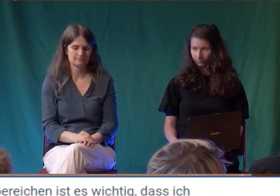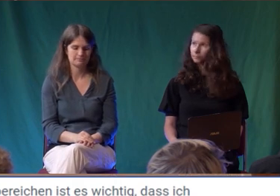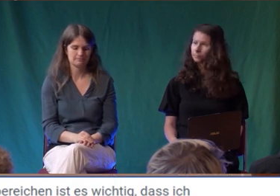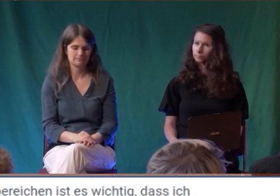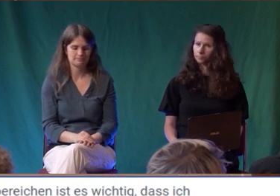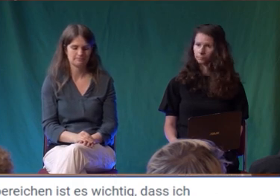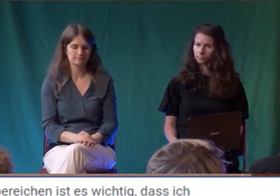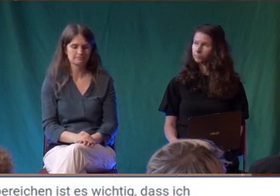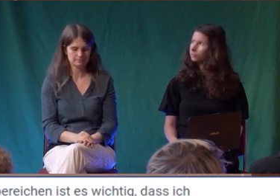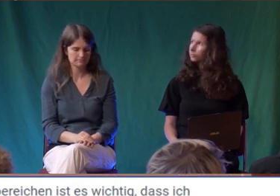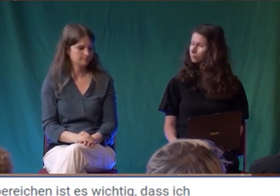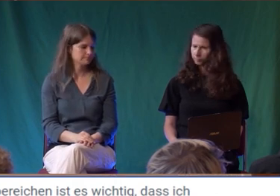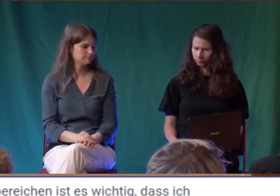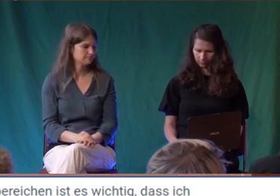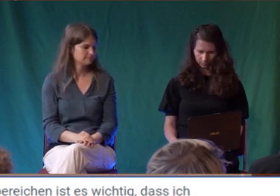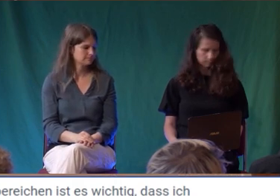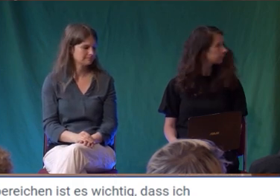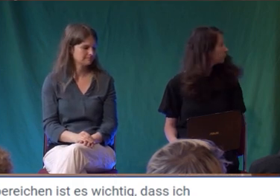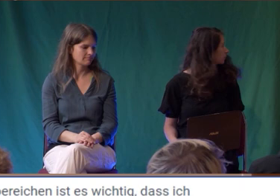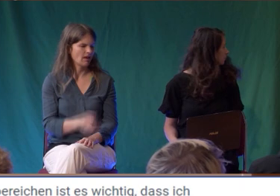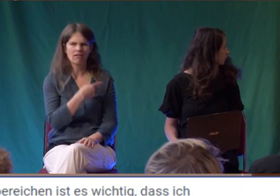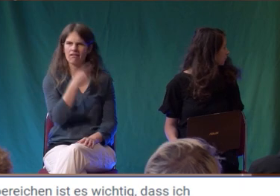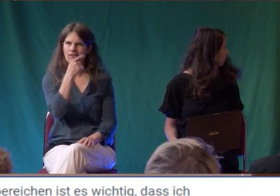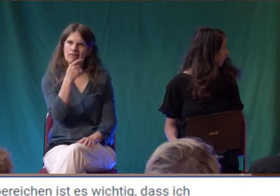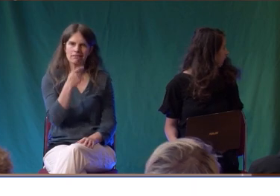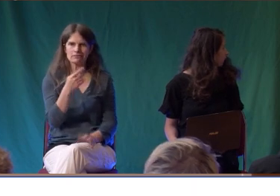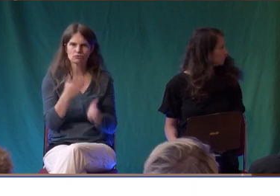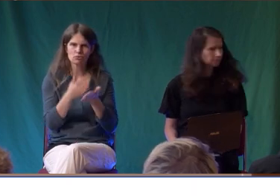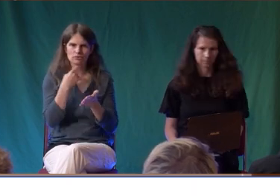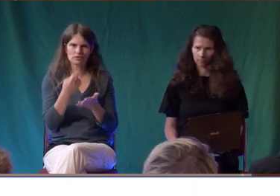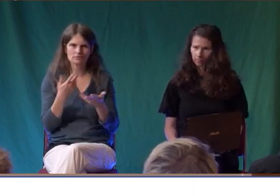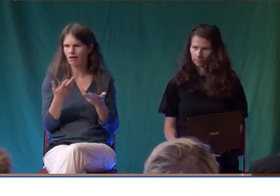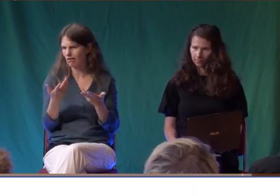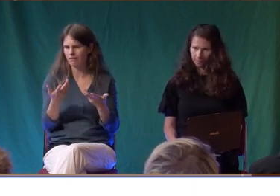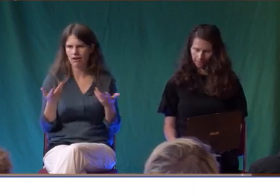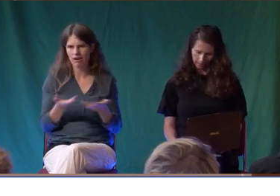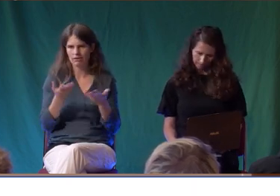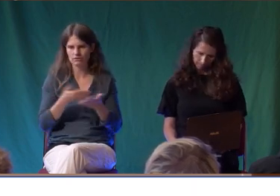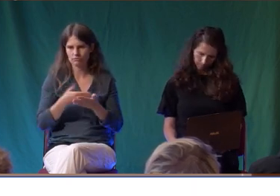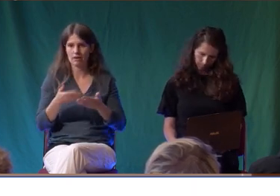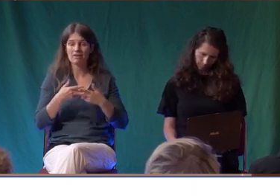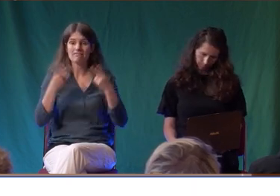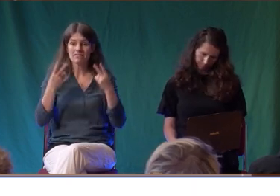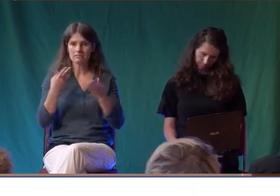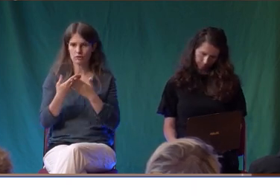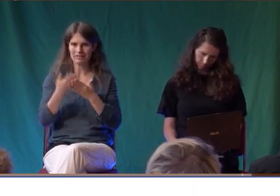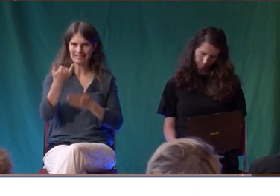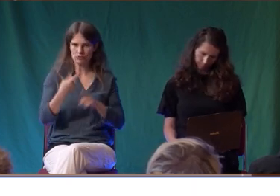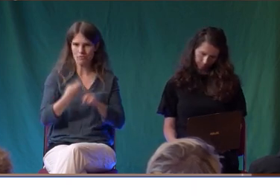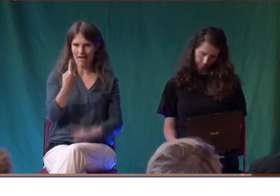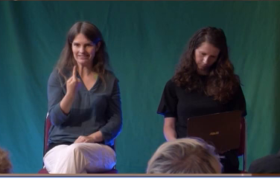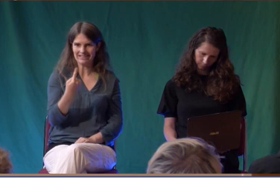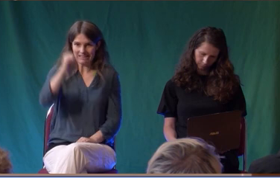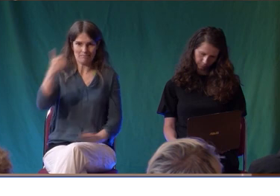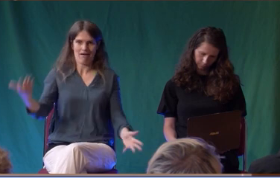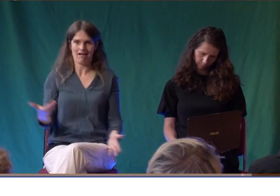das hatte ich jetzt auch schon mal in leichtere Sprache gesagt ganz wichtig ist es wenn Eltern das erste Kind bekommen ist es ganz